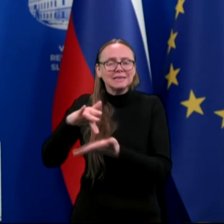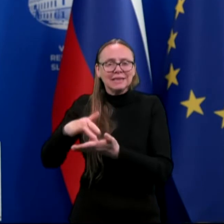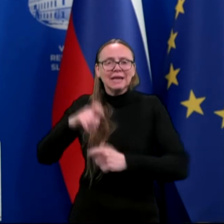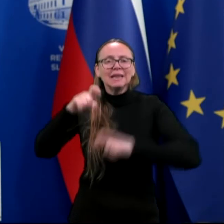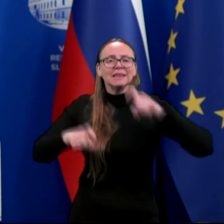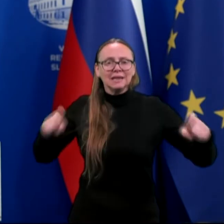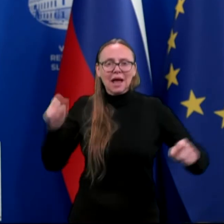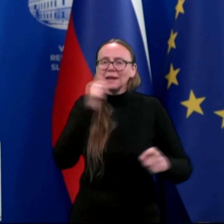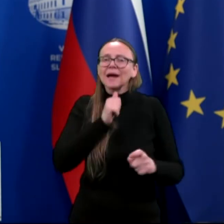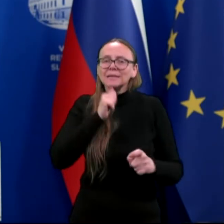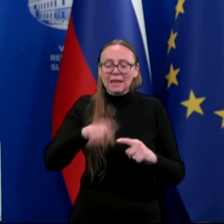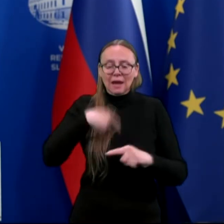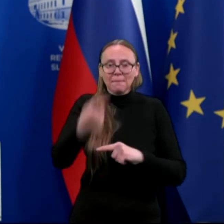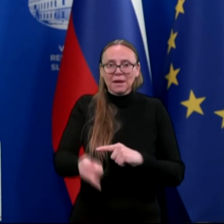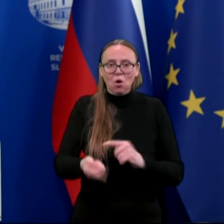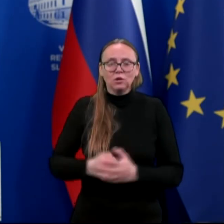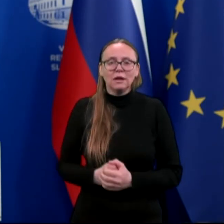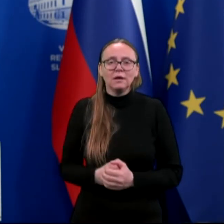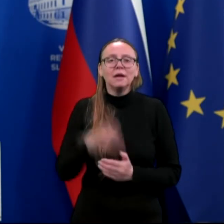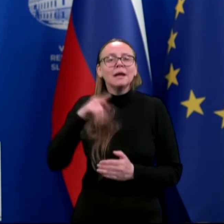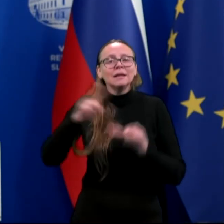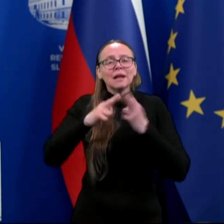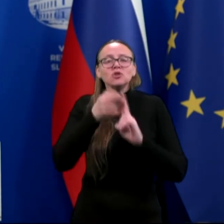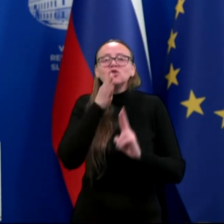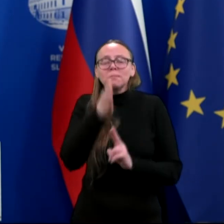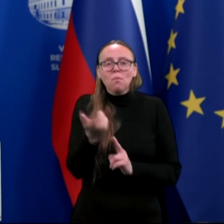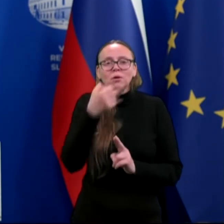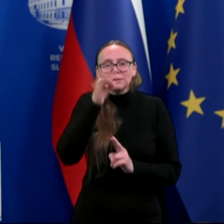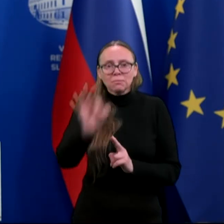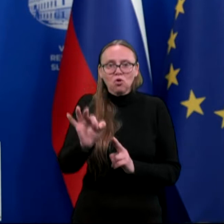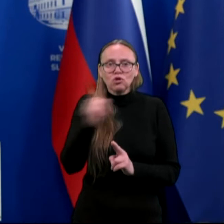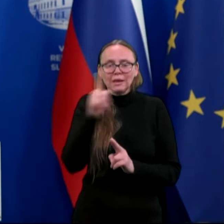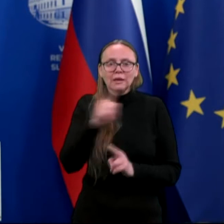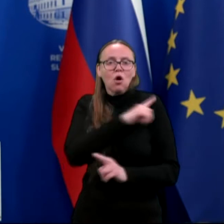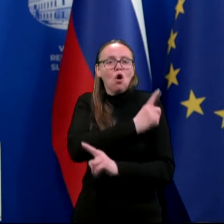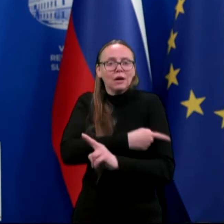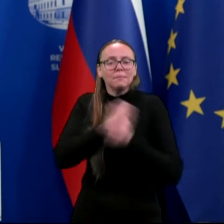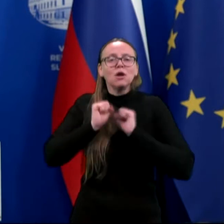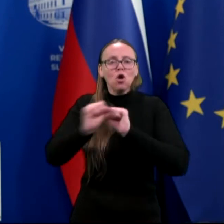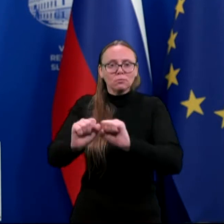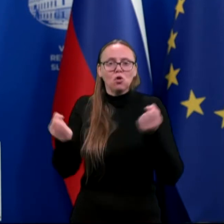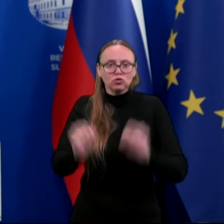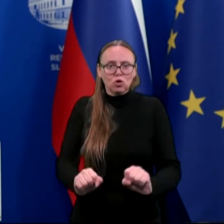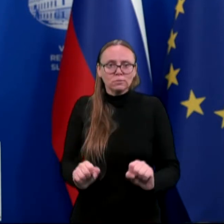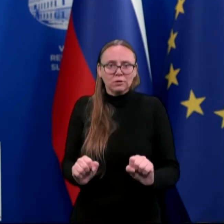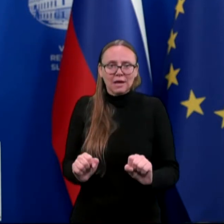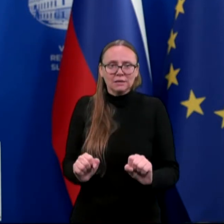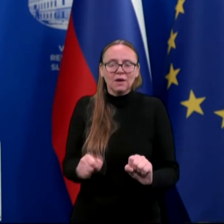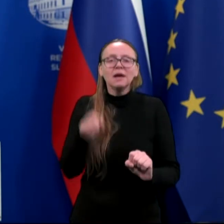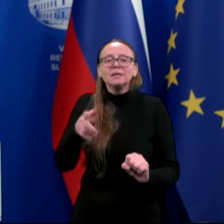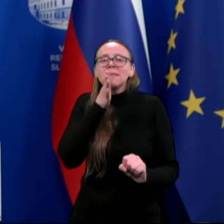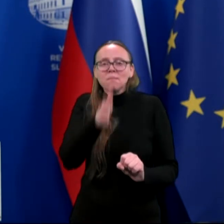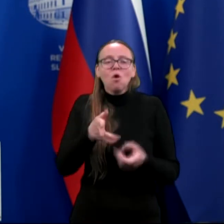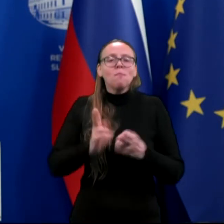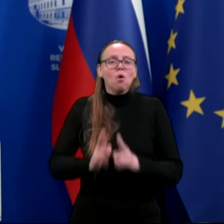digitalnega in zelenega prehoda. Na ta način bomo izboljšali in okrepili odpornost gospodarstva, s čimer bo